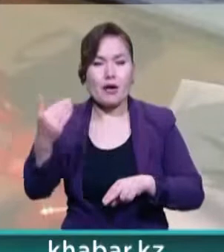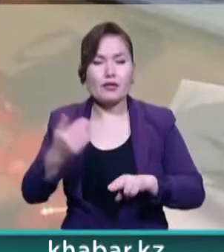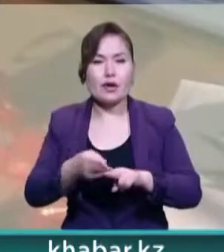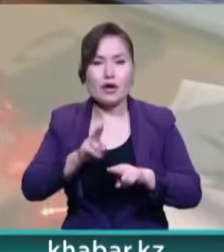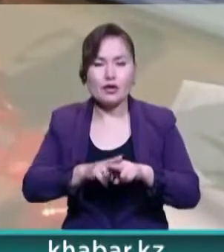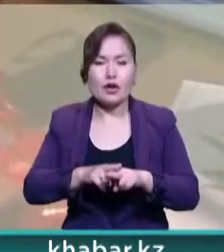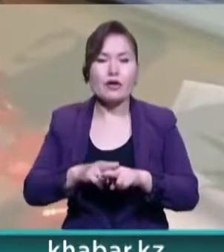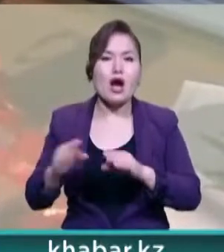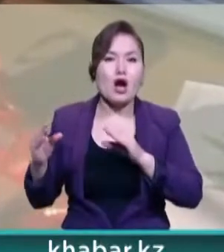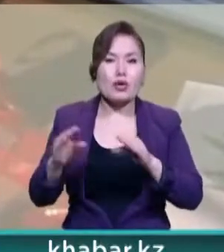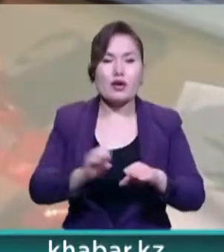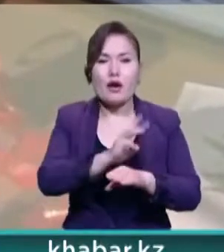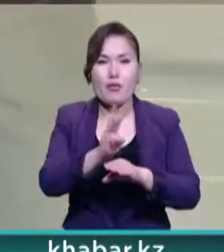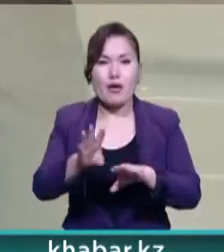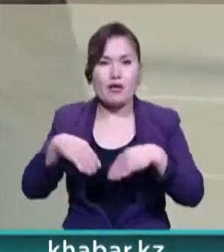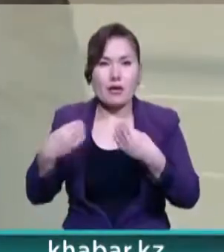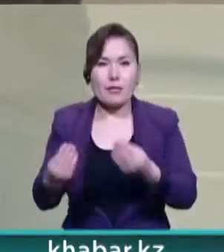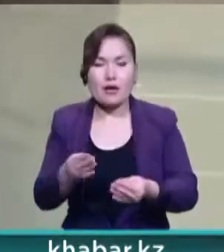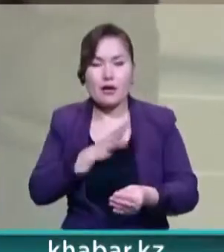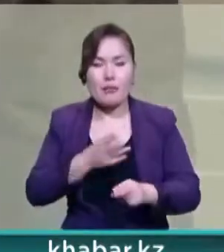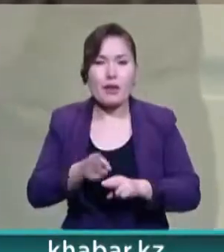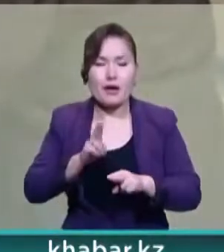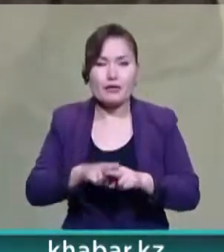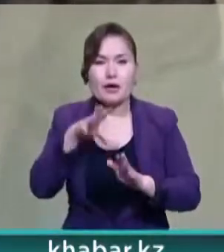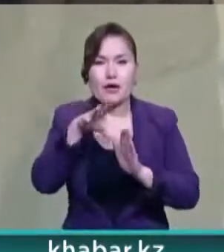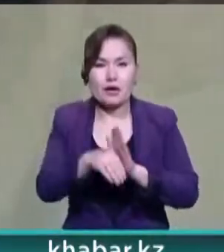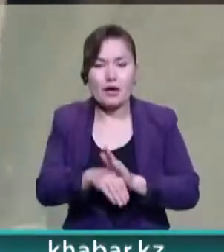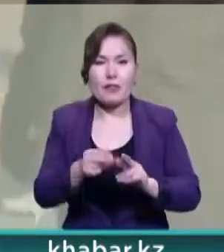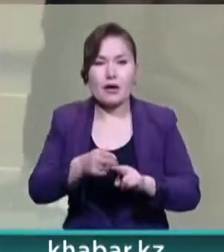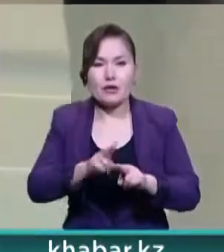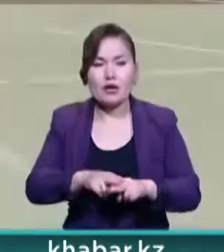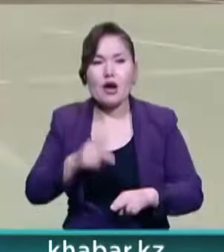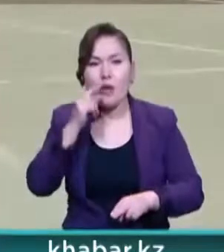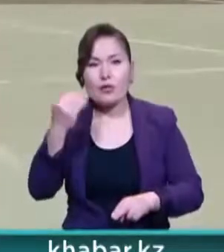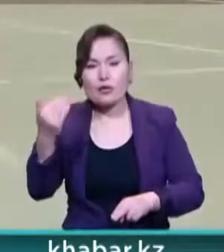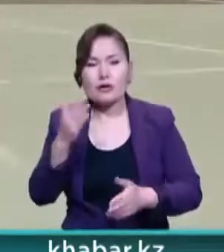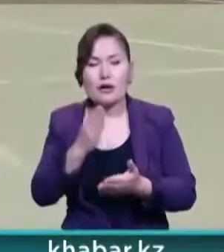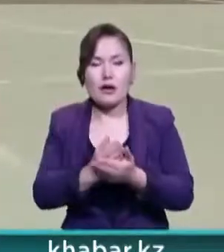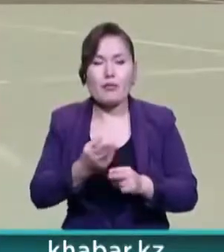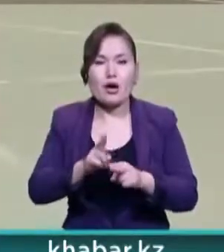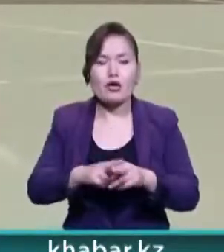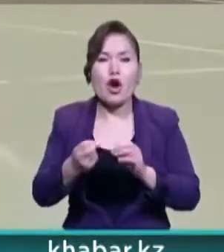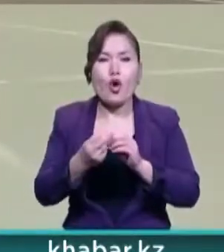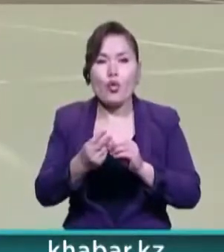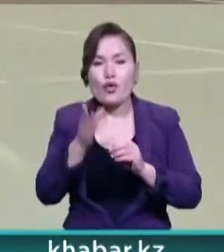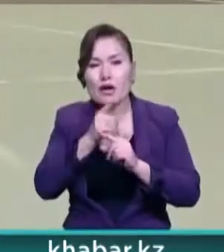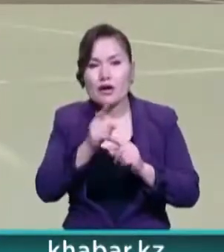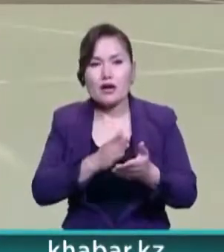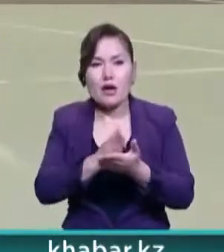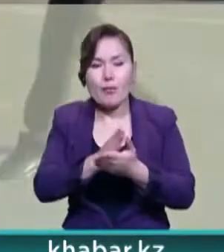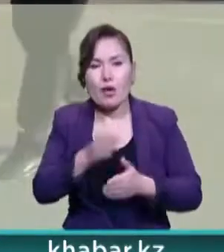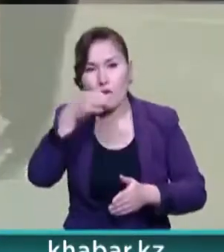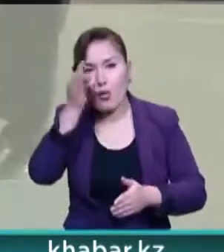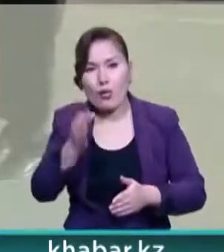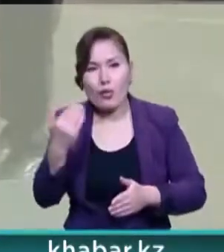жол талғамайтын көліктерді тізгіндейтін болды. Олардың қатарында Тұрар Серікбаев та бар. Айбынды қызметті 12 жылдан бері абыроймен атқарып